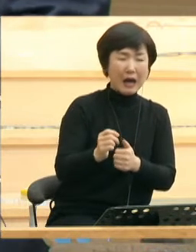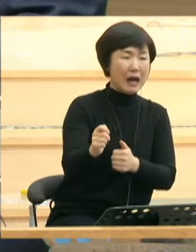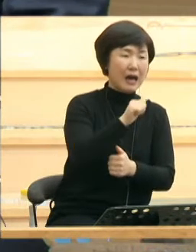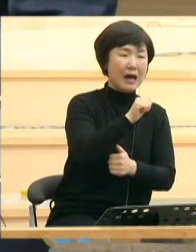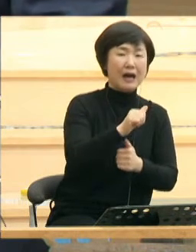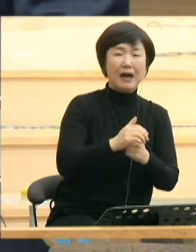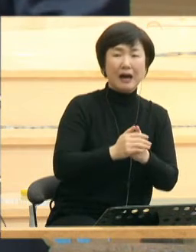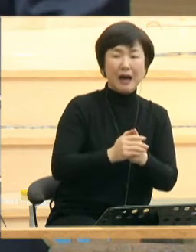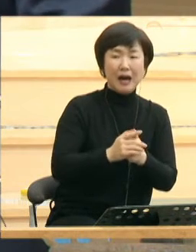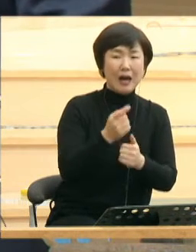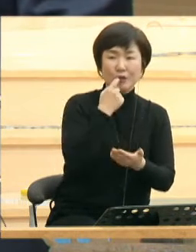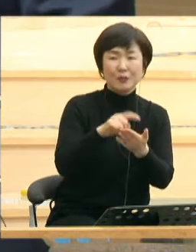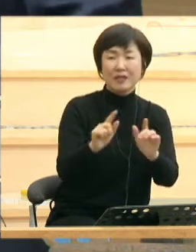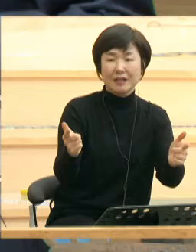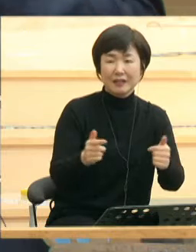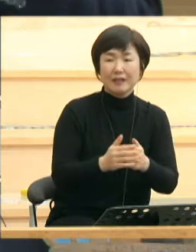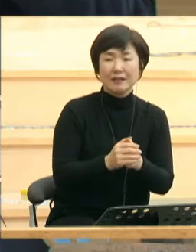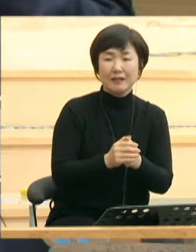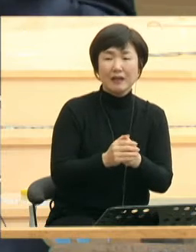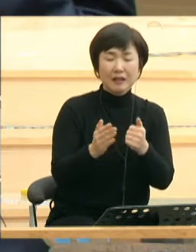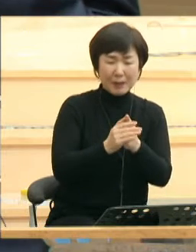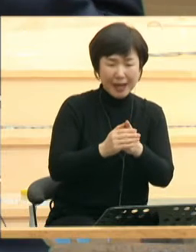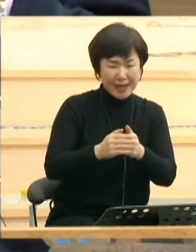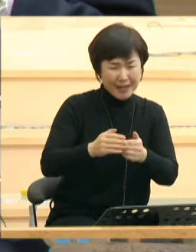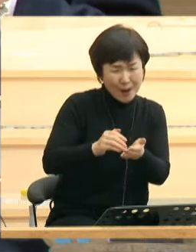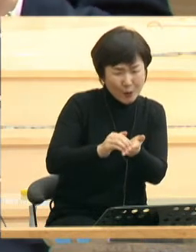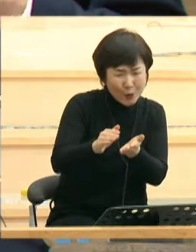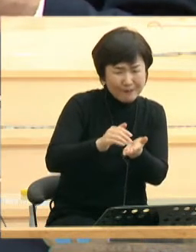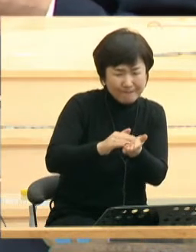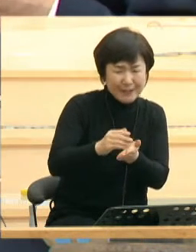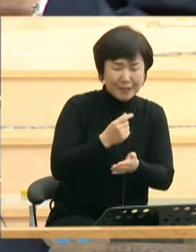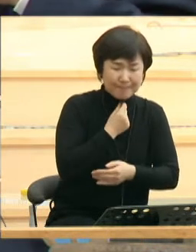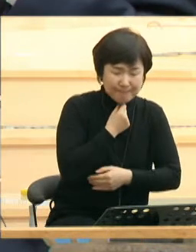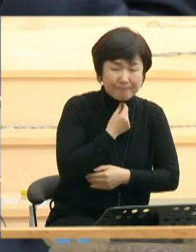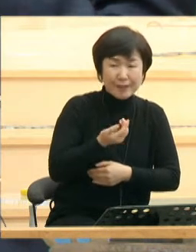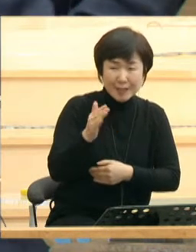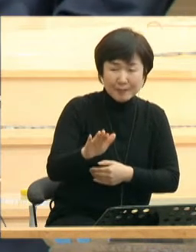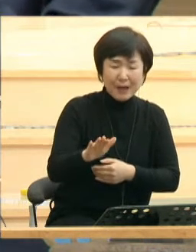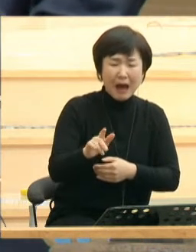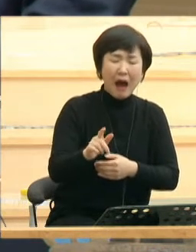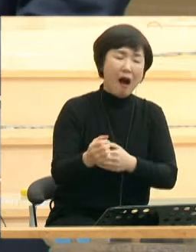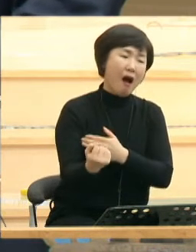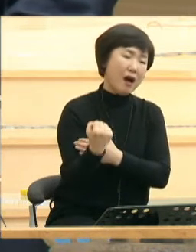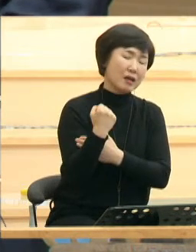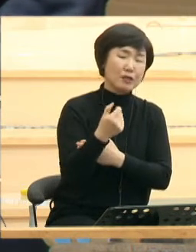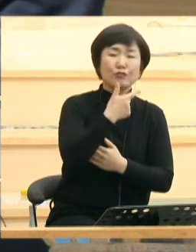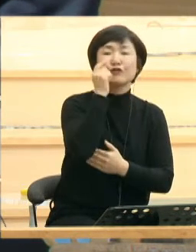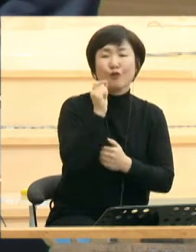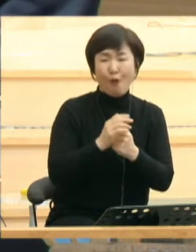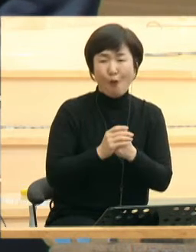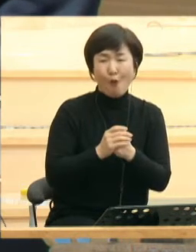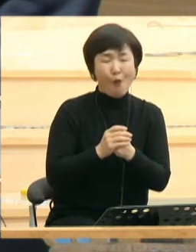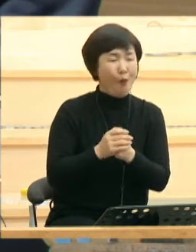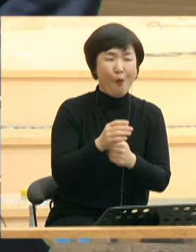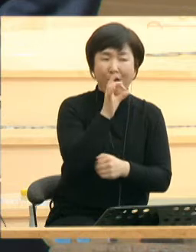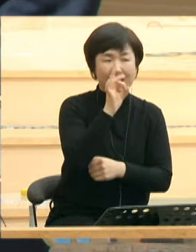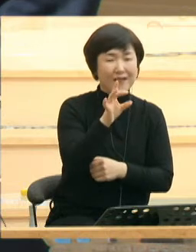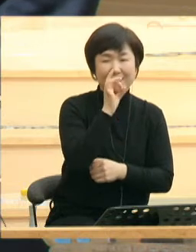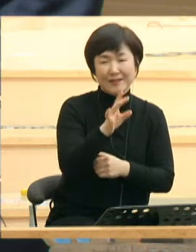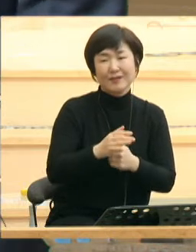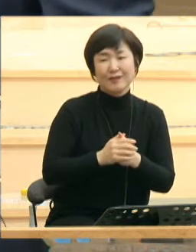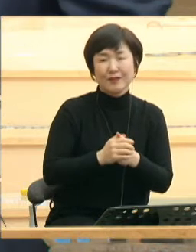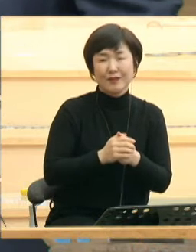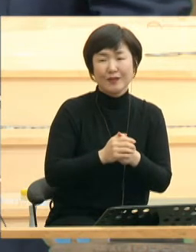만만찮아 뜨는걸 그래서 쫓아내기 를 워낙 애원했지만 역부족 에 뜬 안됐던 물